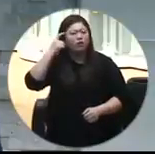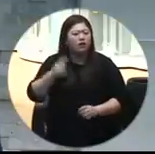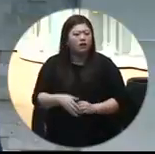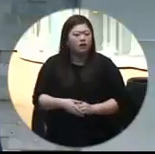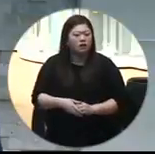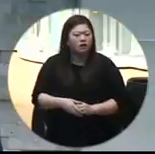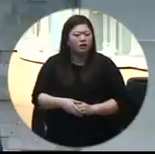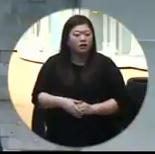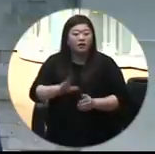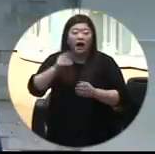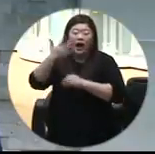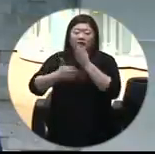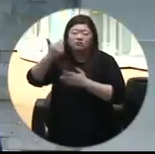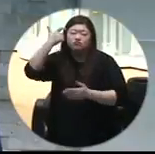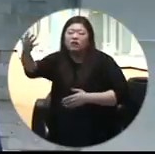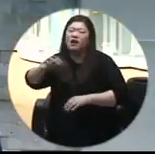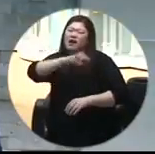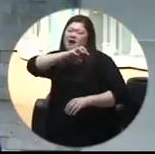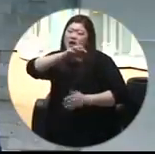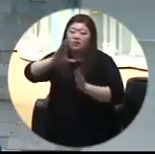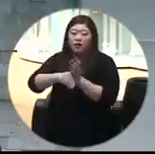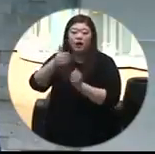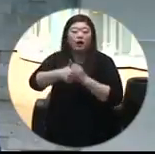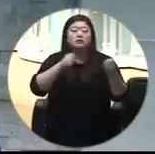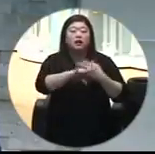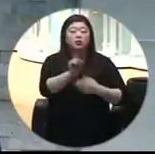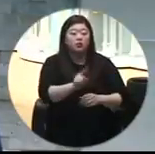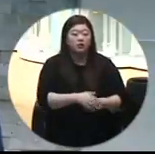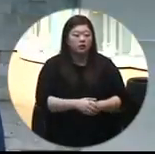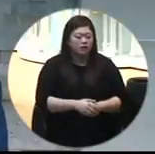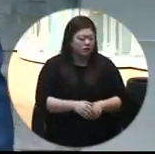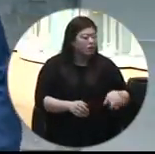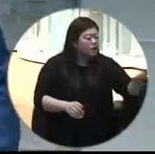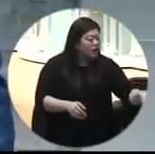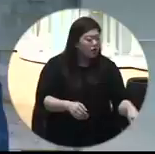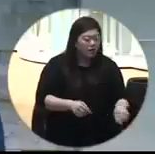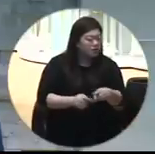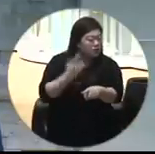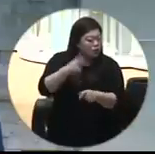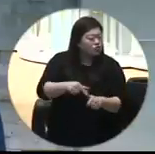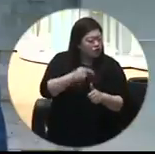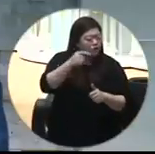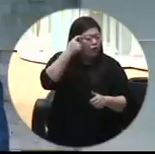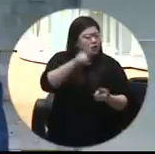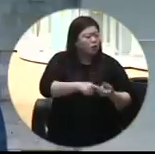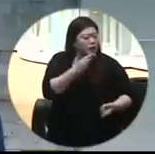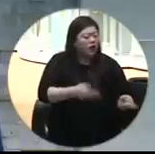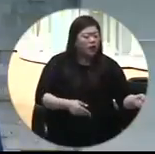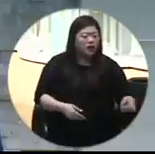있냐는 얘기예요 지금. 응? 여러분의 관심이 제가 살면서 그랬습니다. 저도 가난했기 때문에